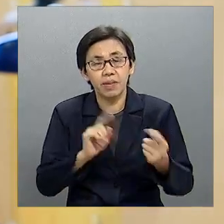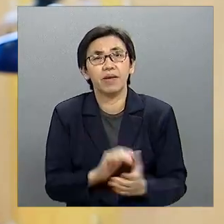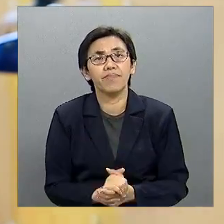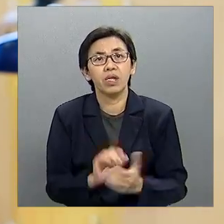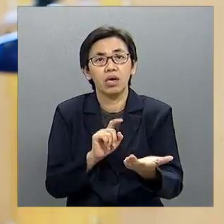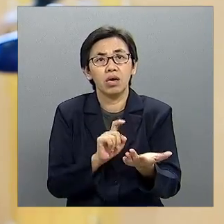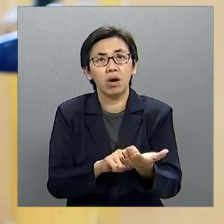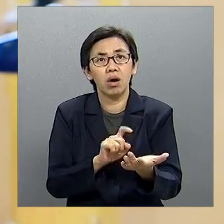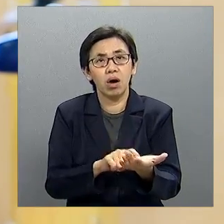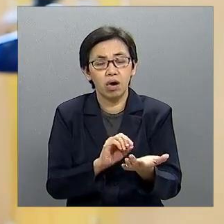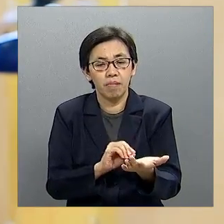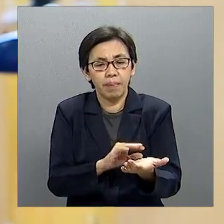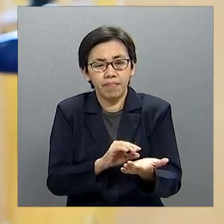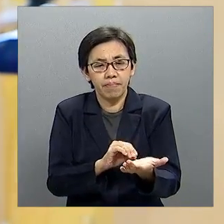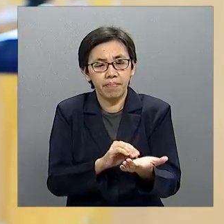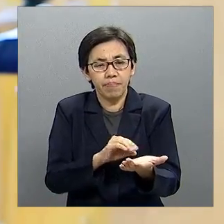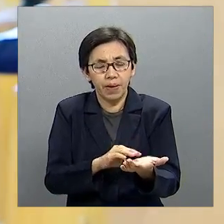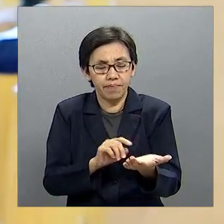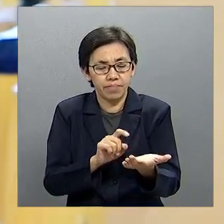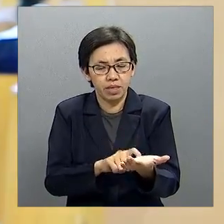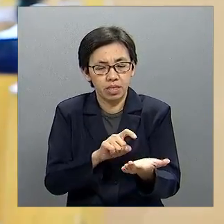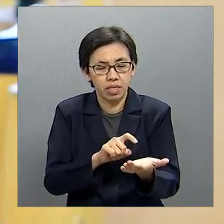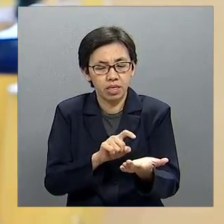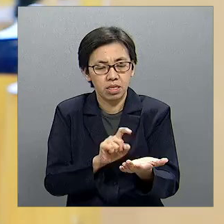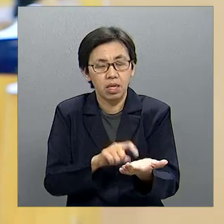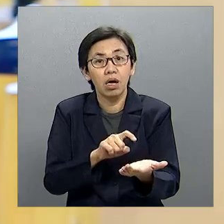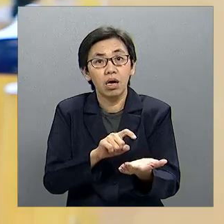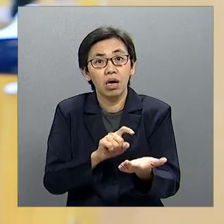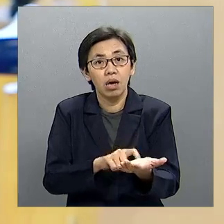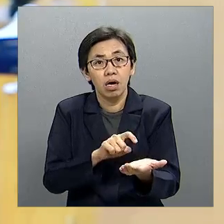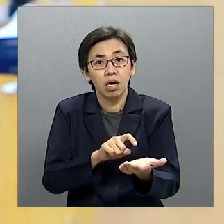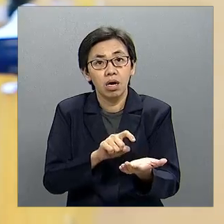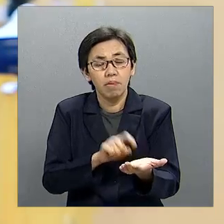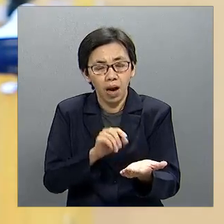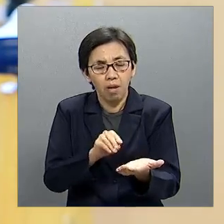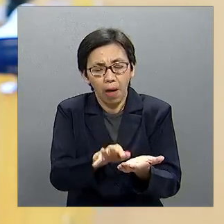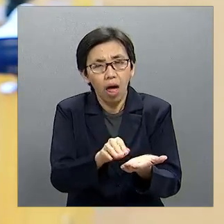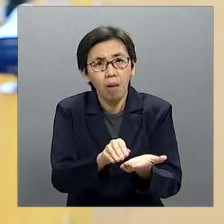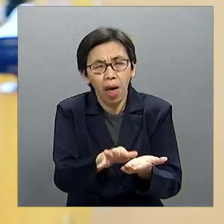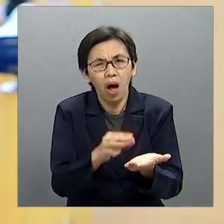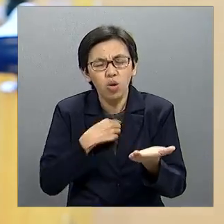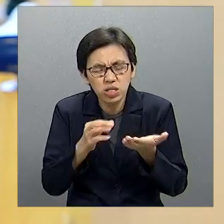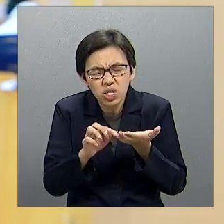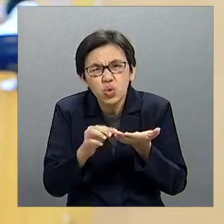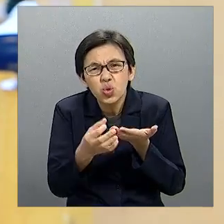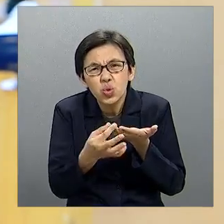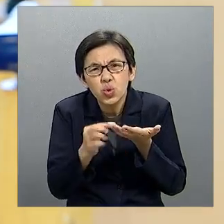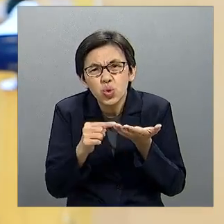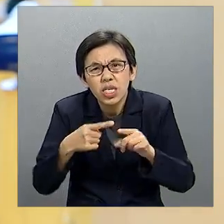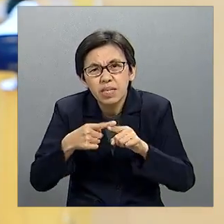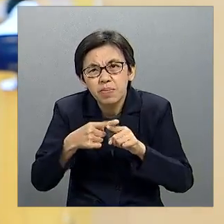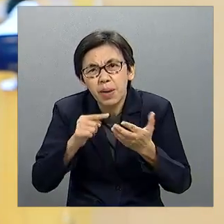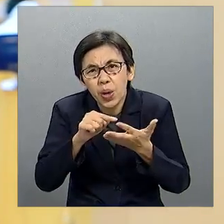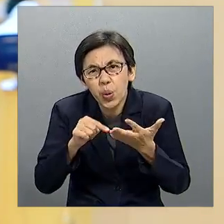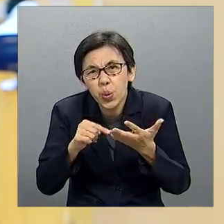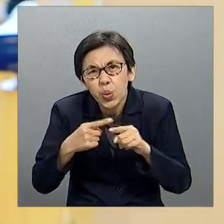ปรับไปที่ปลายนิ้วมือ เหมือนจะกระจายจากตรงนี้ไป ใช่ปรับไปที่ปลายนิ้วมือนะครับก็ถือว่าเป็น positive